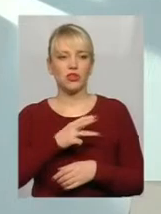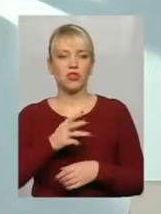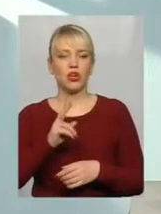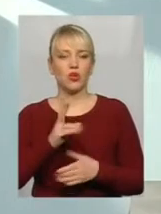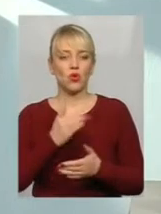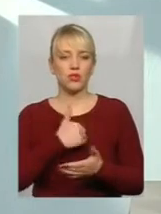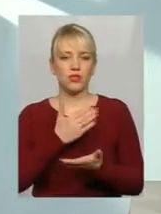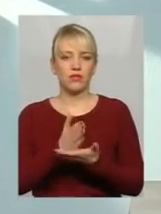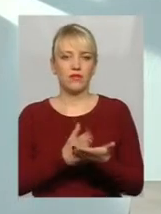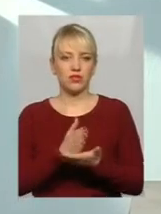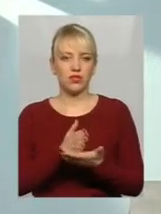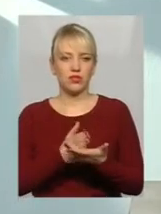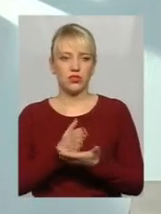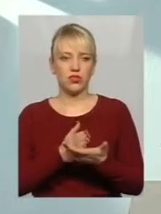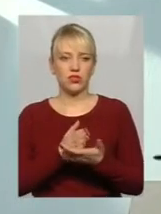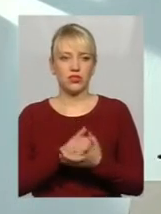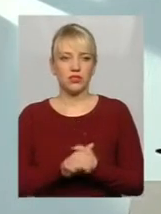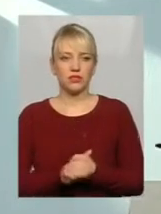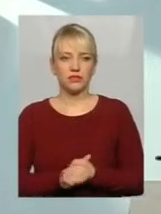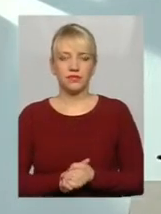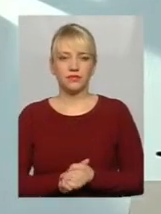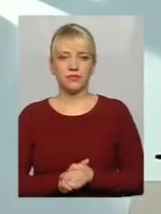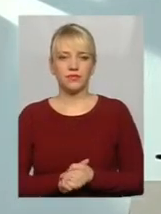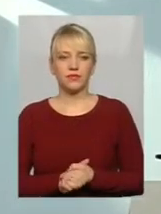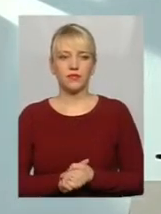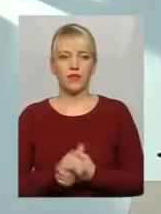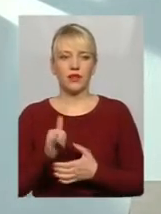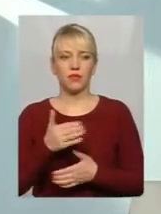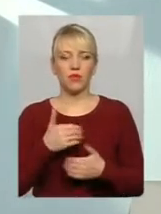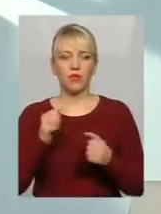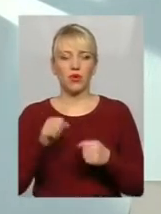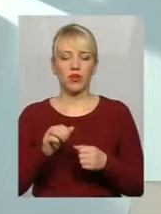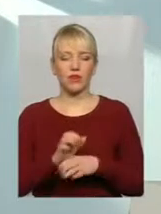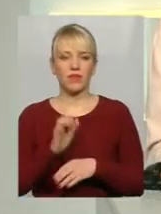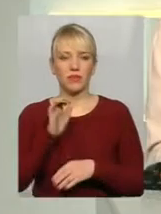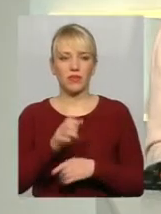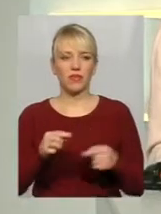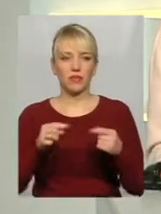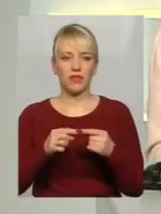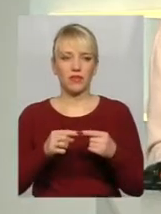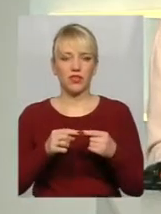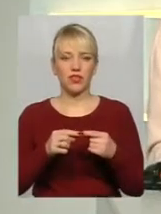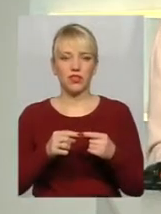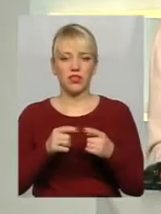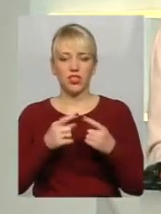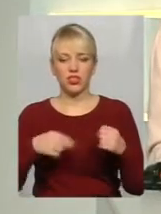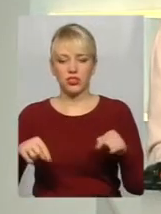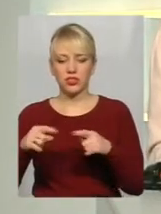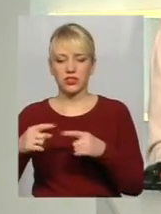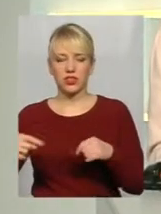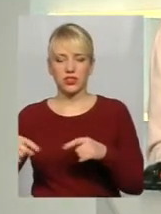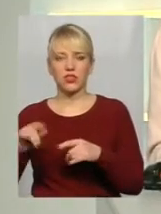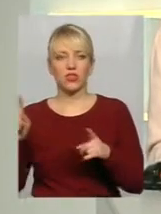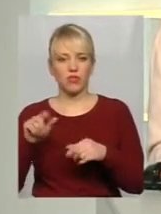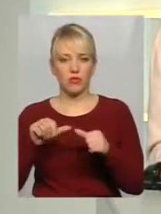І ми можемо відправити тільки певну частину, яка визначена в нас. Тобто, по суті, минулого року у вас був конкурс, так?